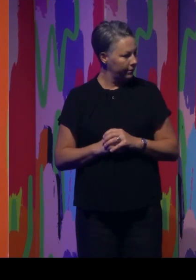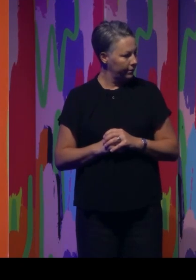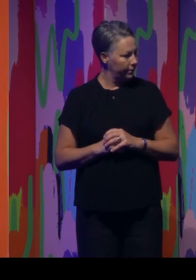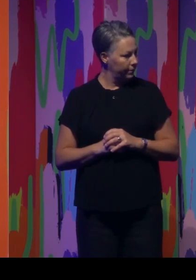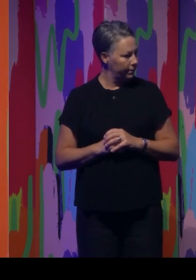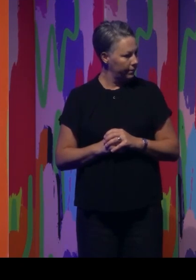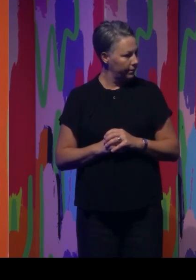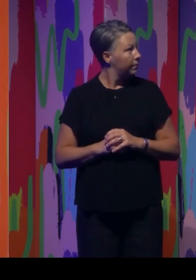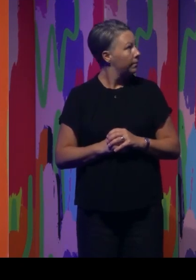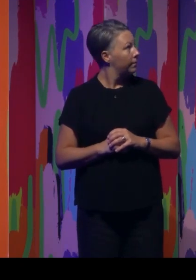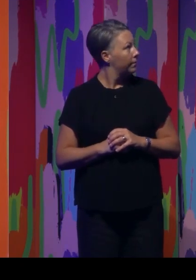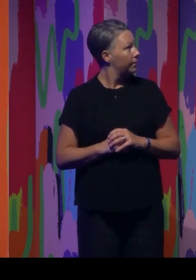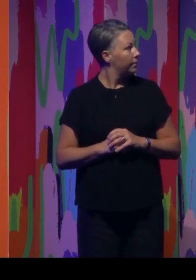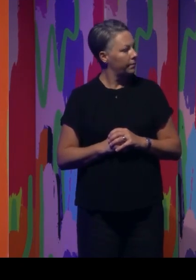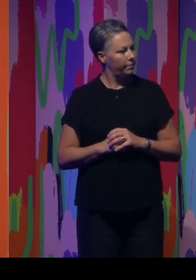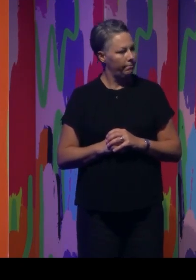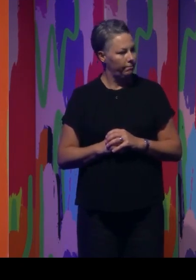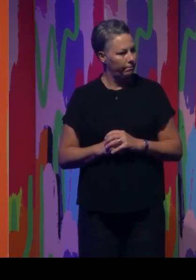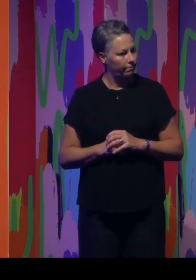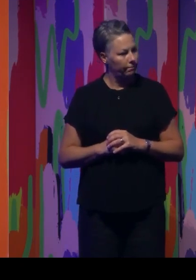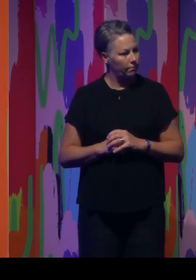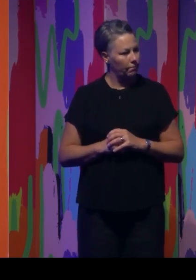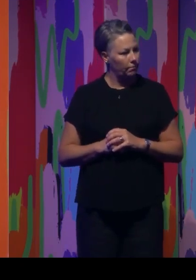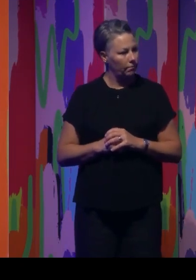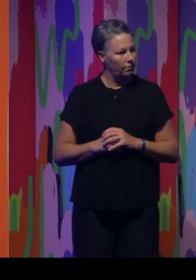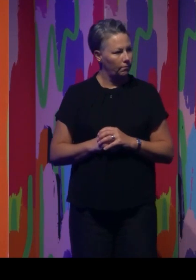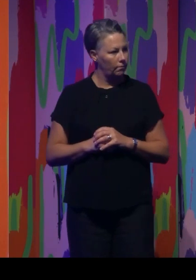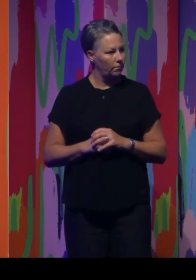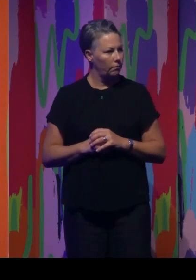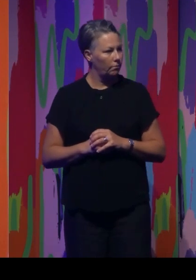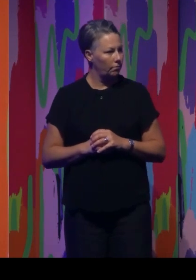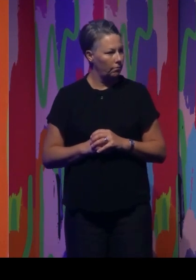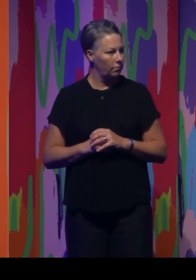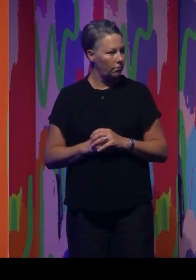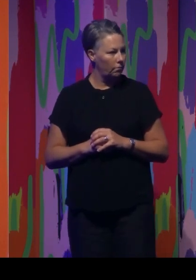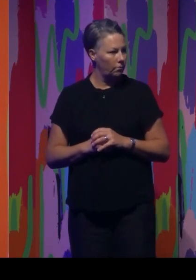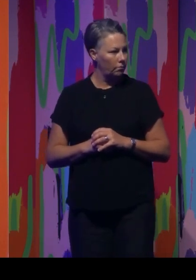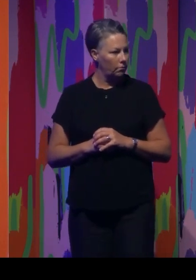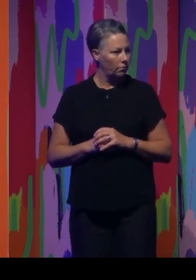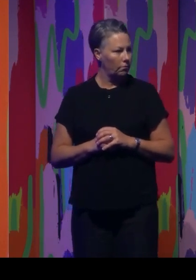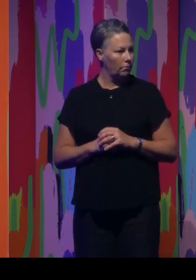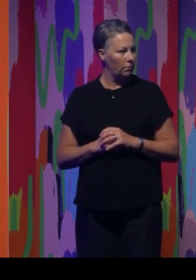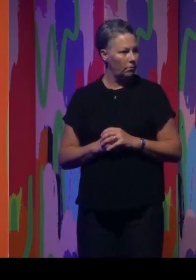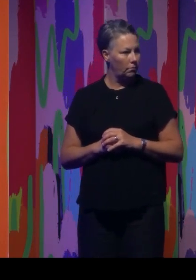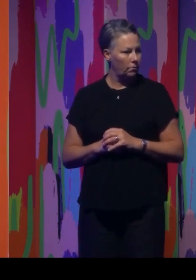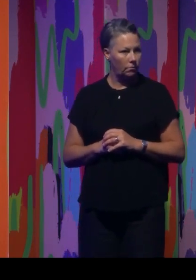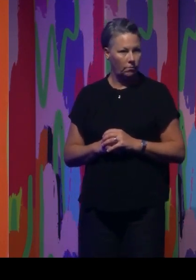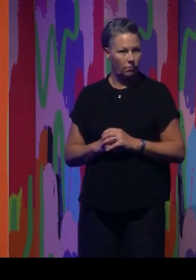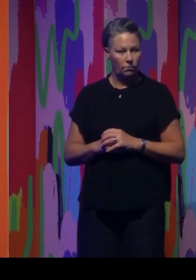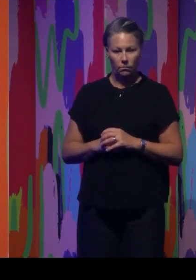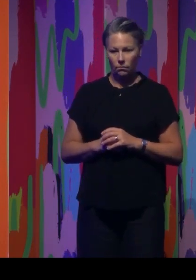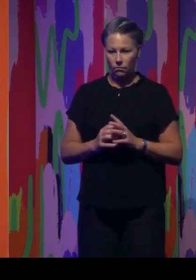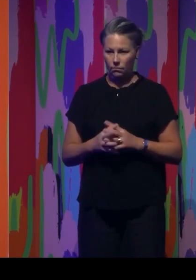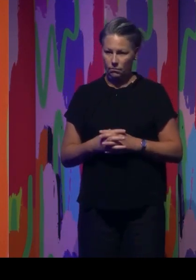দেখি কোনো নারী তার হাজবেন্ড যদি দুই বছরের বেশি যৌনতায় যৌন রোগে আক্রান্ত হয় তাহলে ডিভোর্সের জন্য আস্ক করতে